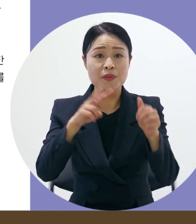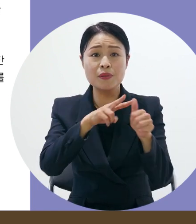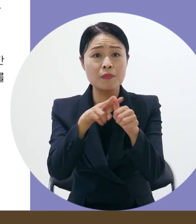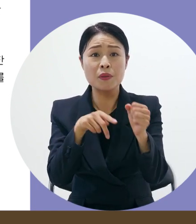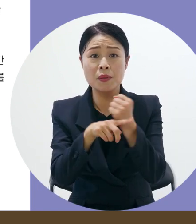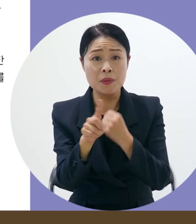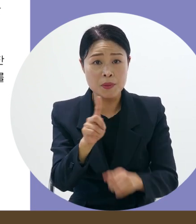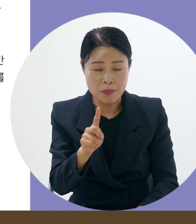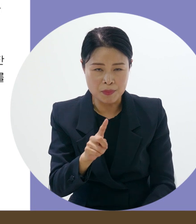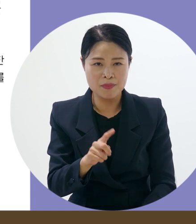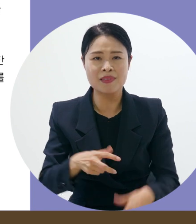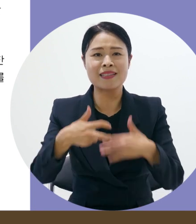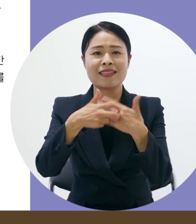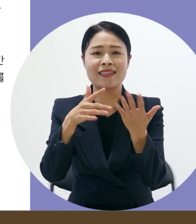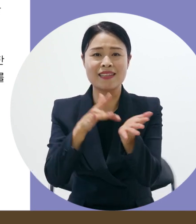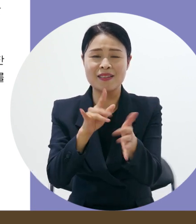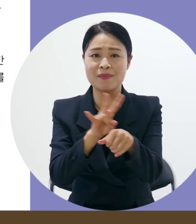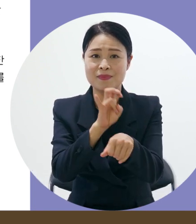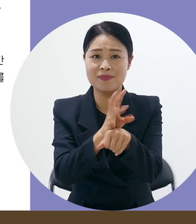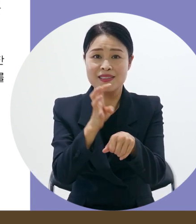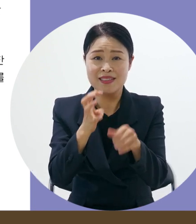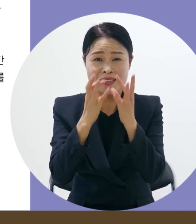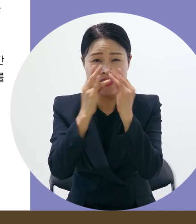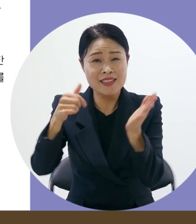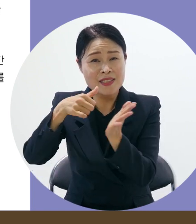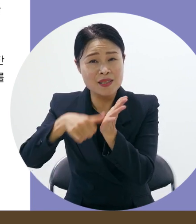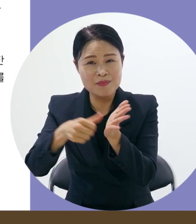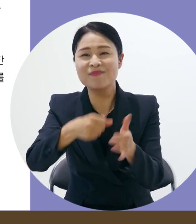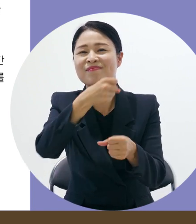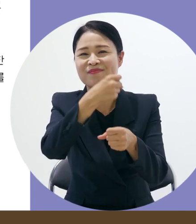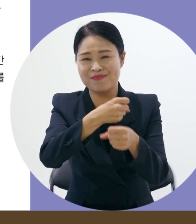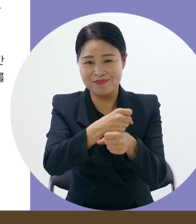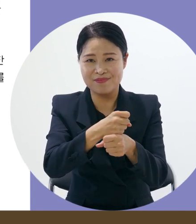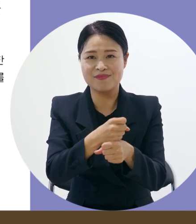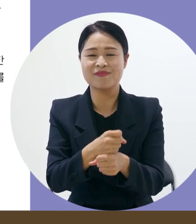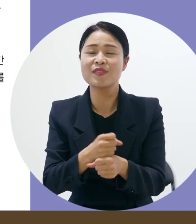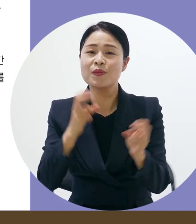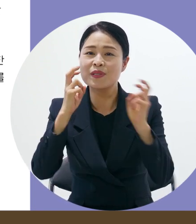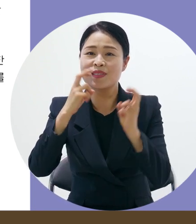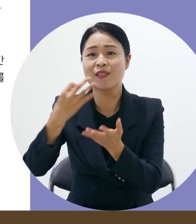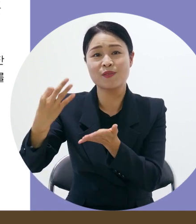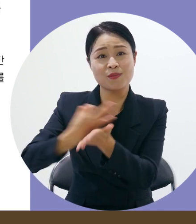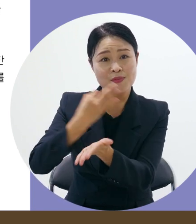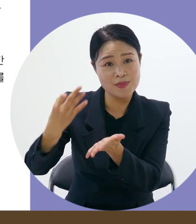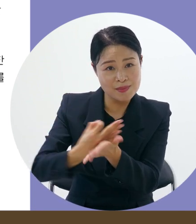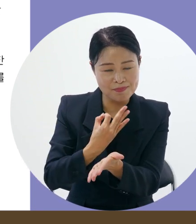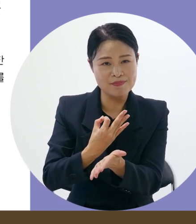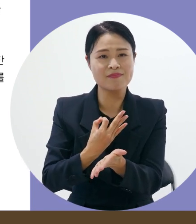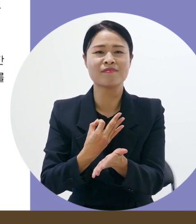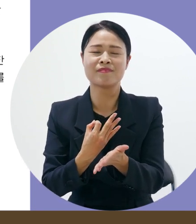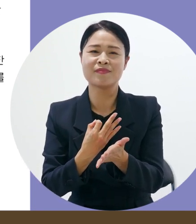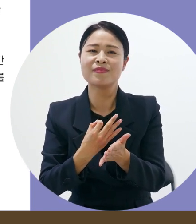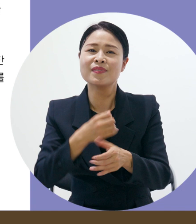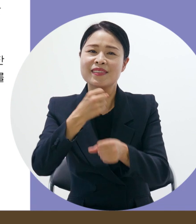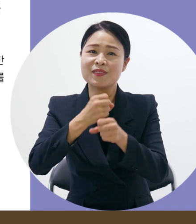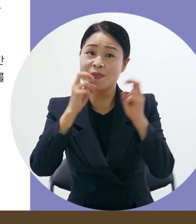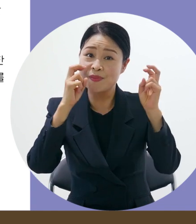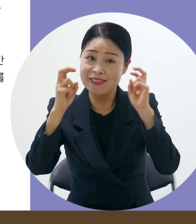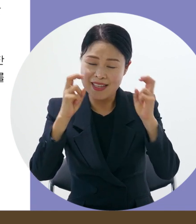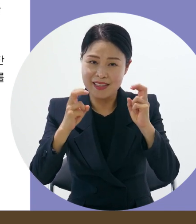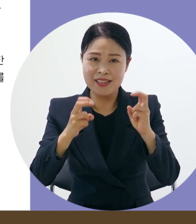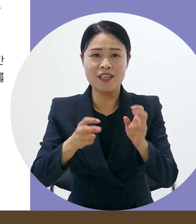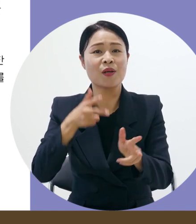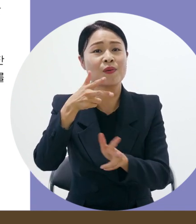업체 정보란 의약외품을 제조 또는 수입한 업체에 대한 제조사, 공장, 품목